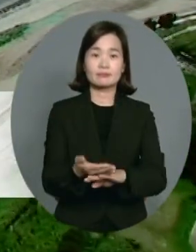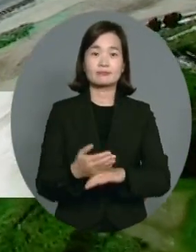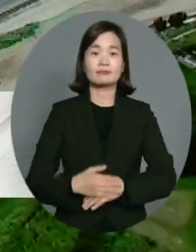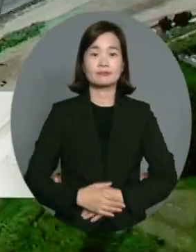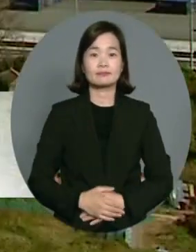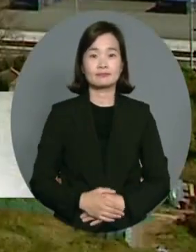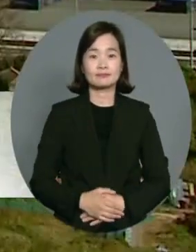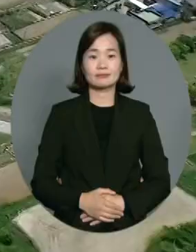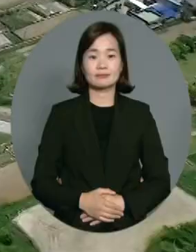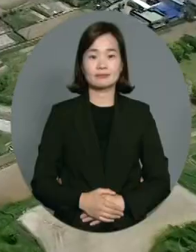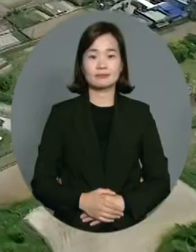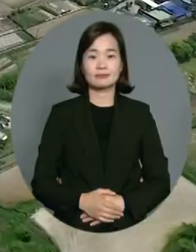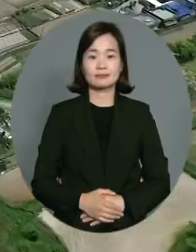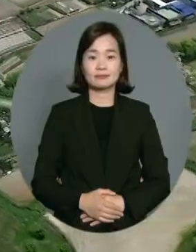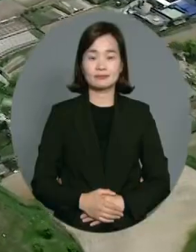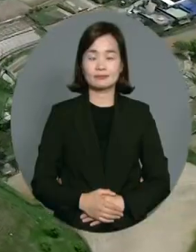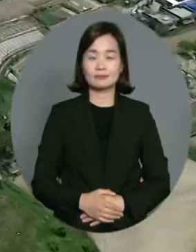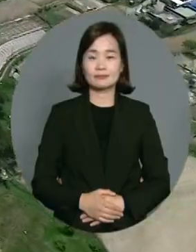취재했습니다